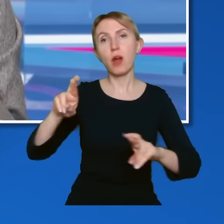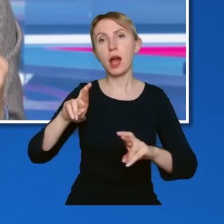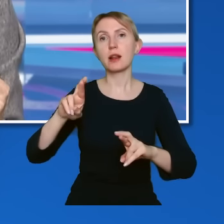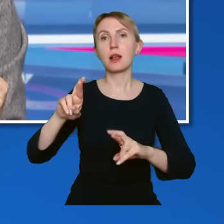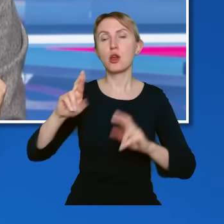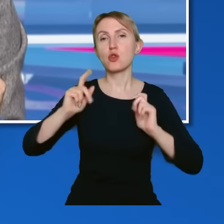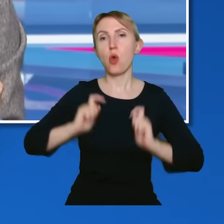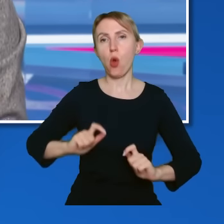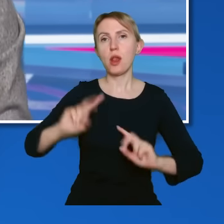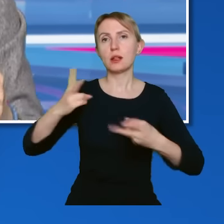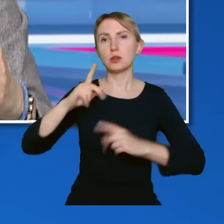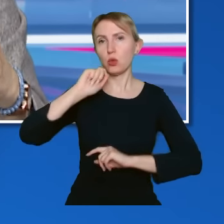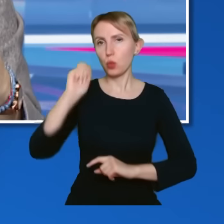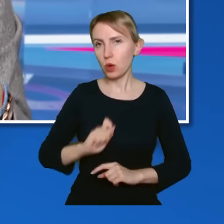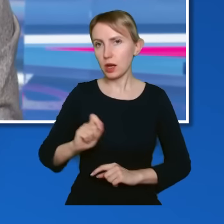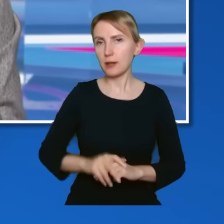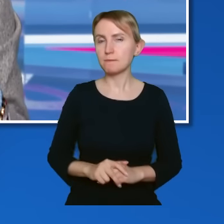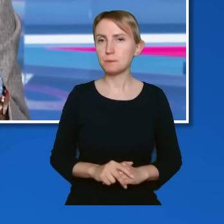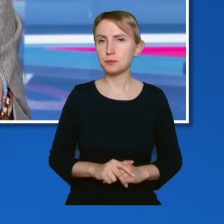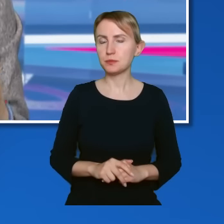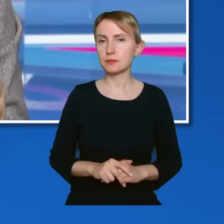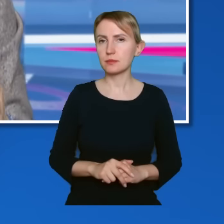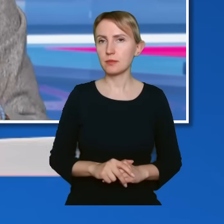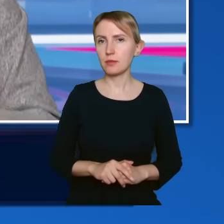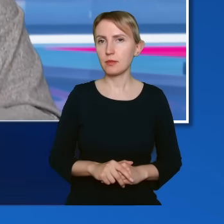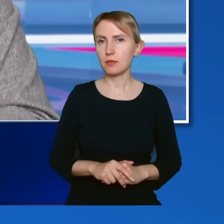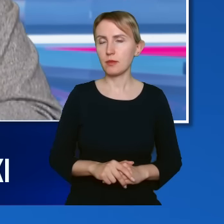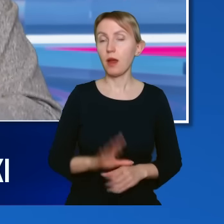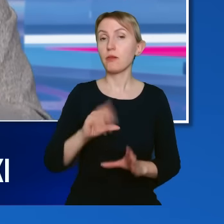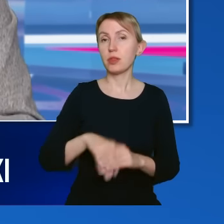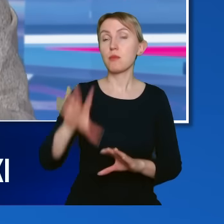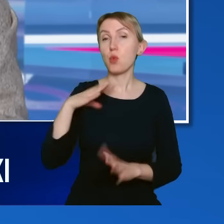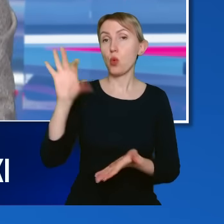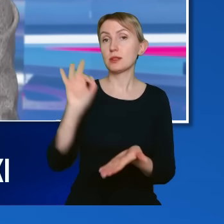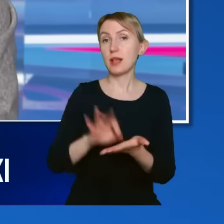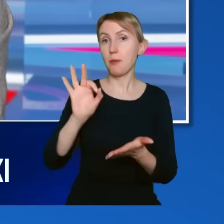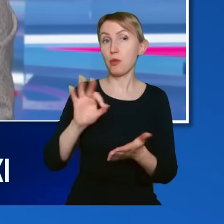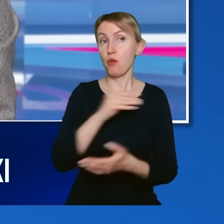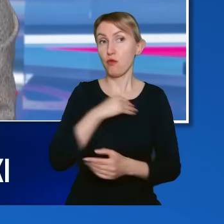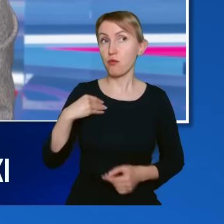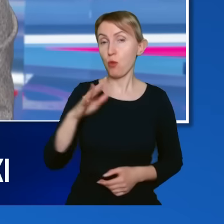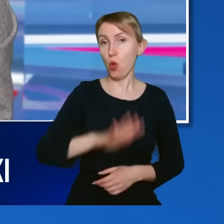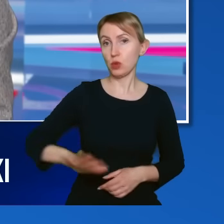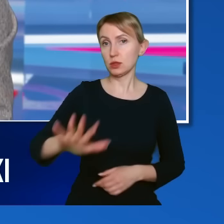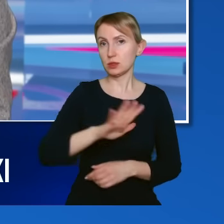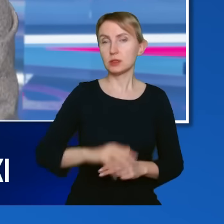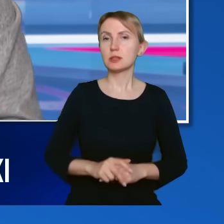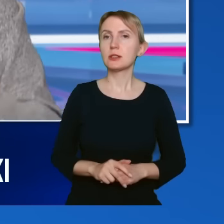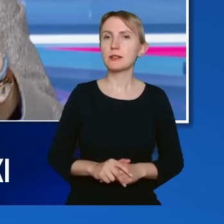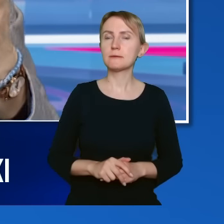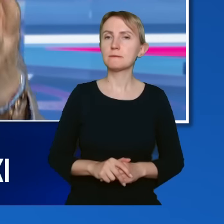rolne ukraińskie towarzyszyły zapewnienia, że tutaj w Polsce szczególnie, bo to najkrótsza droga